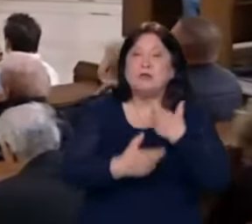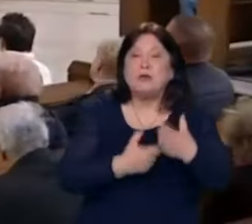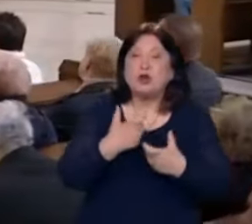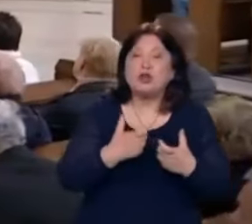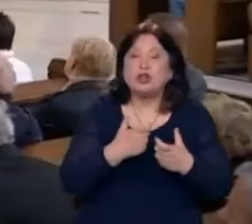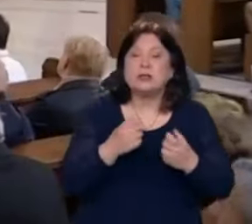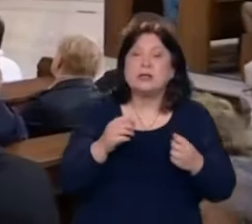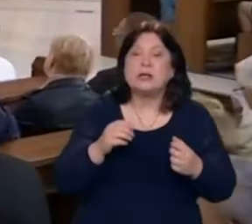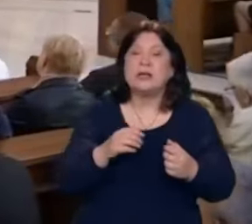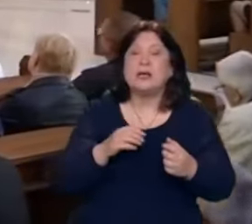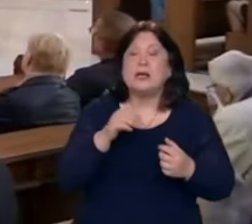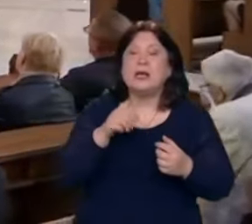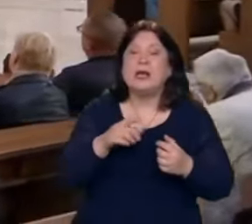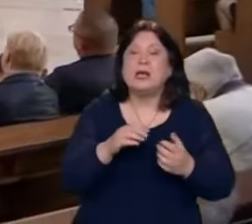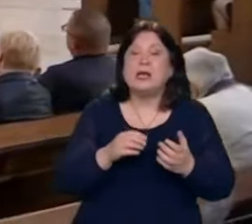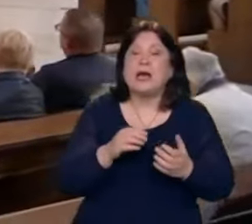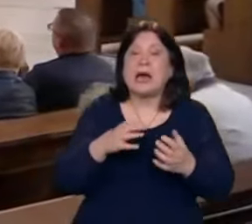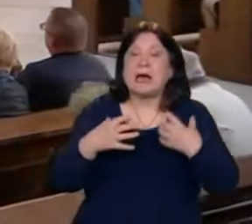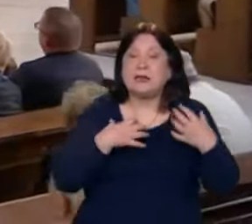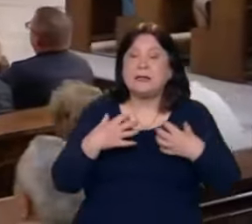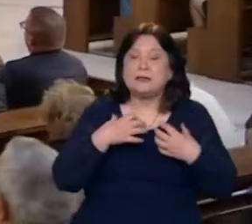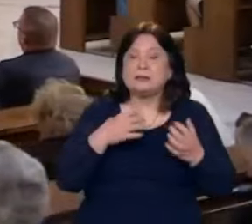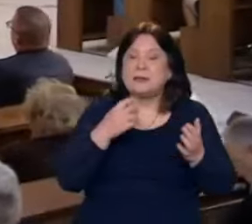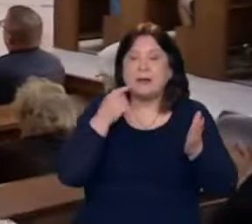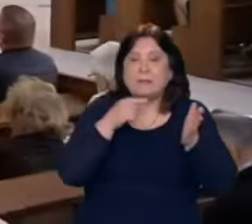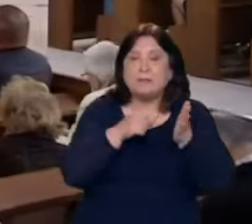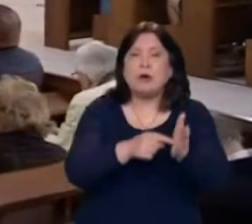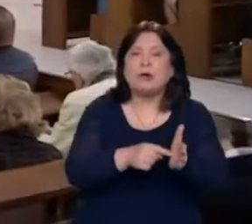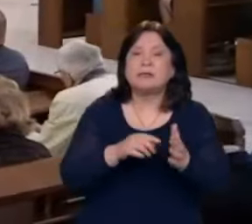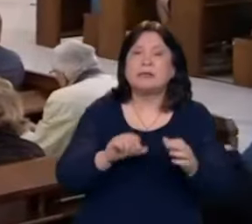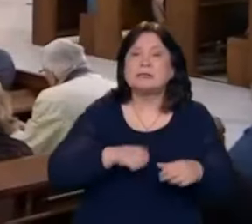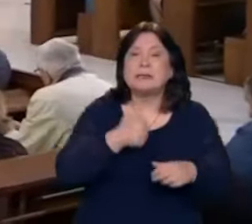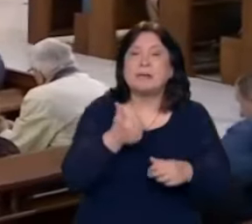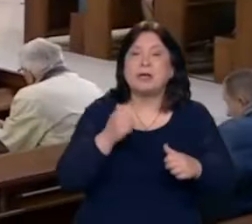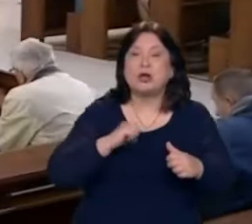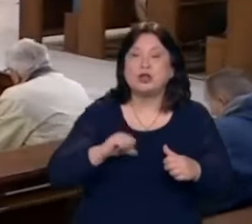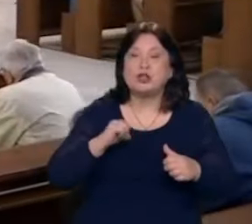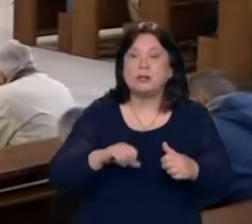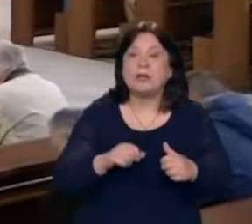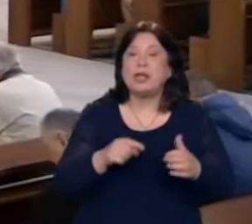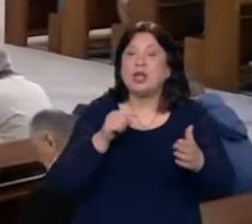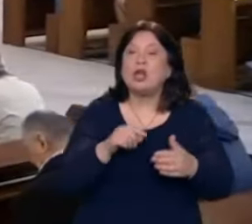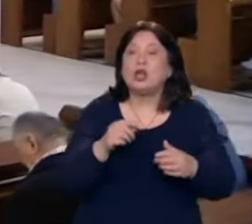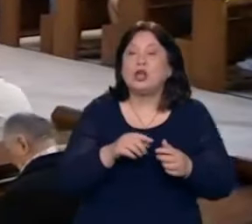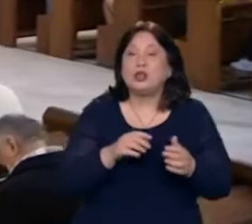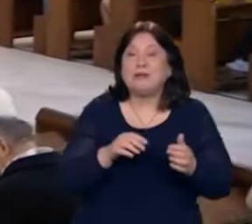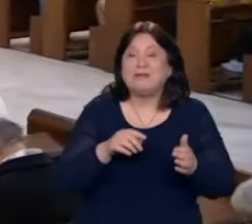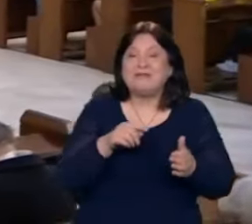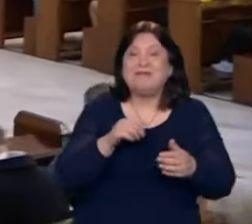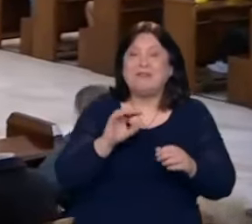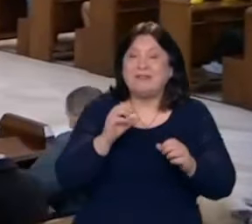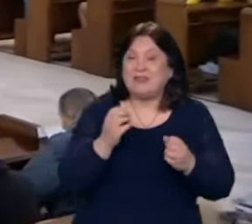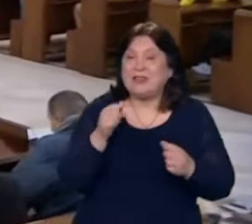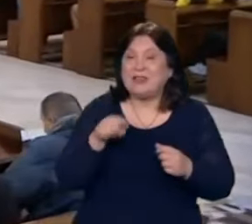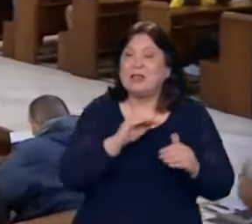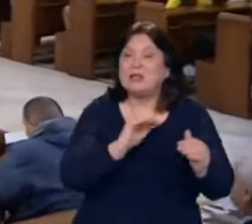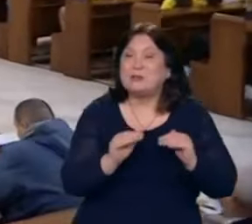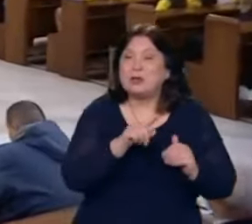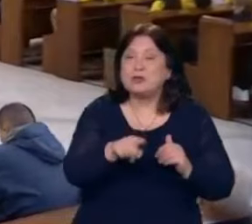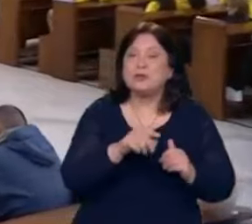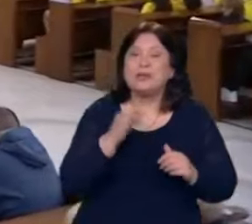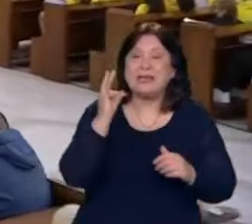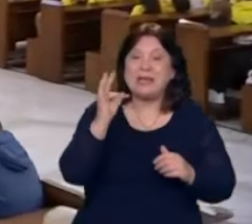dzieło artysta wyraża samego siebie do tego stopnia że jego twórczość